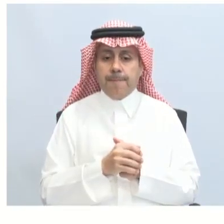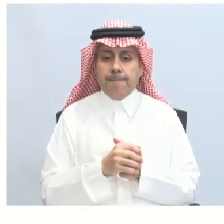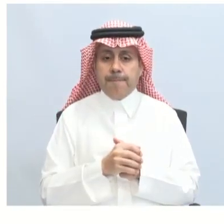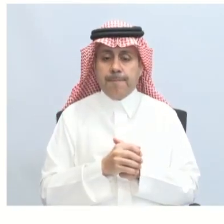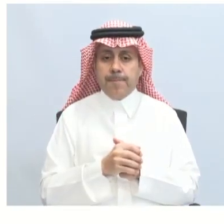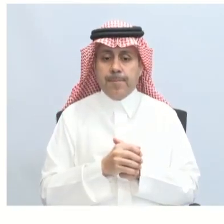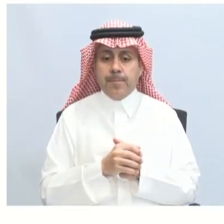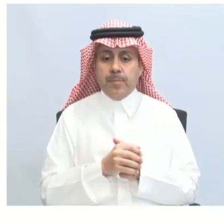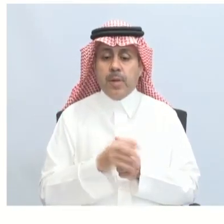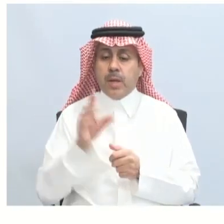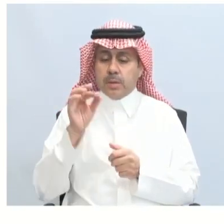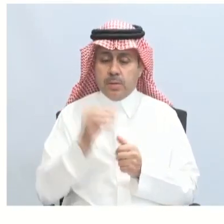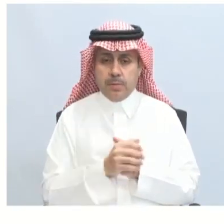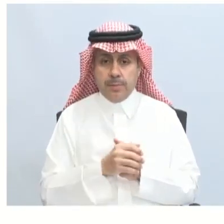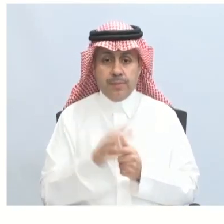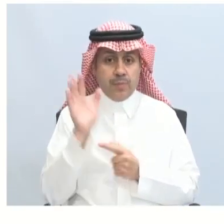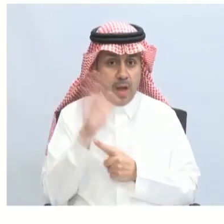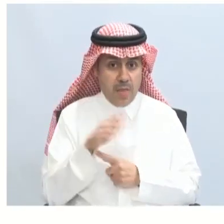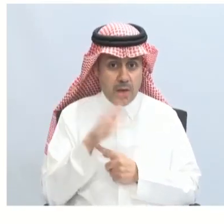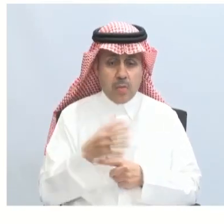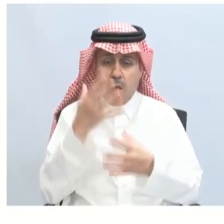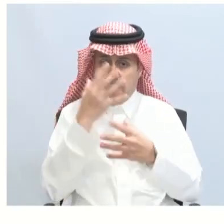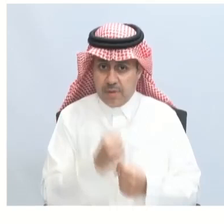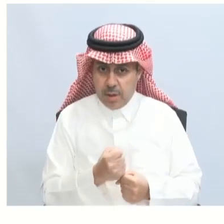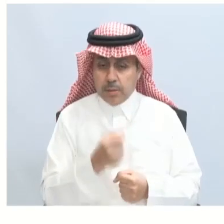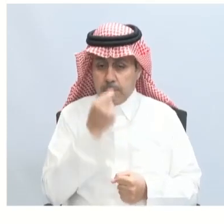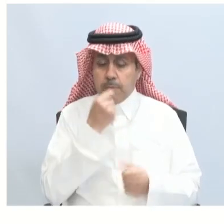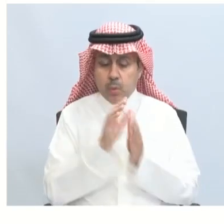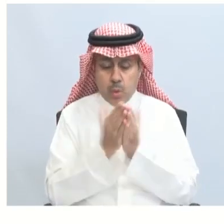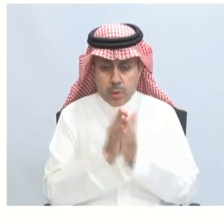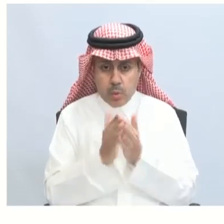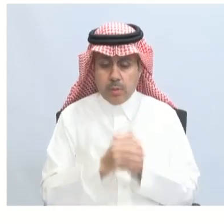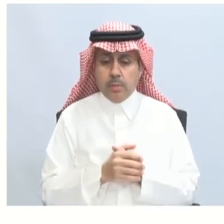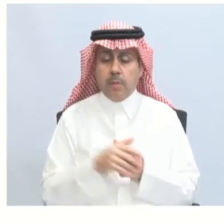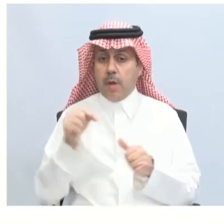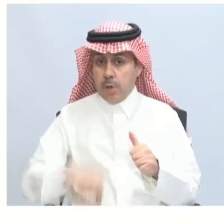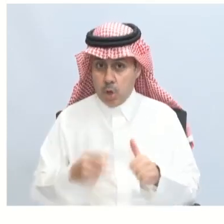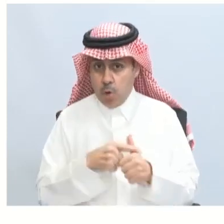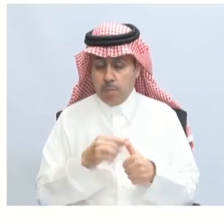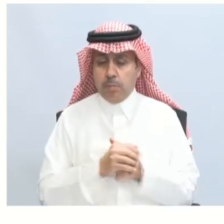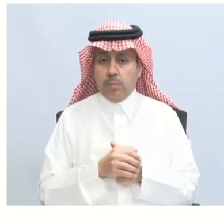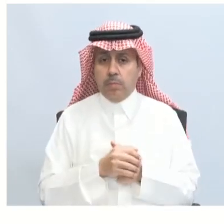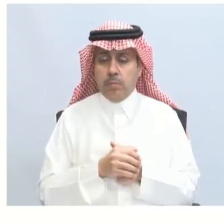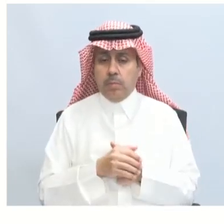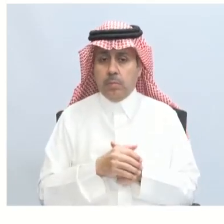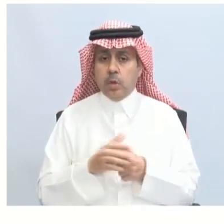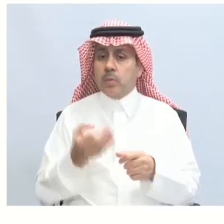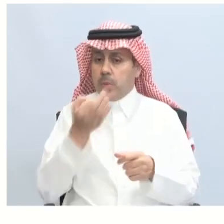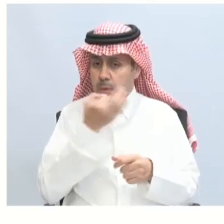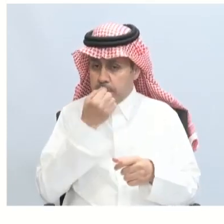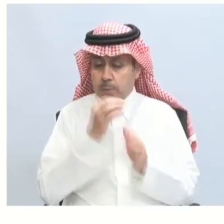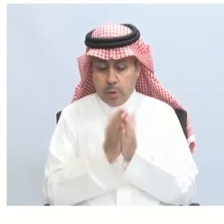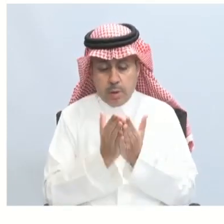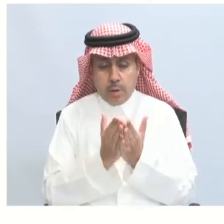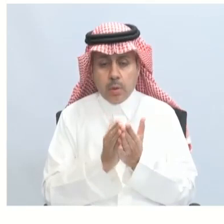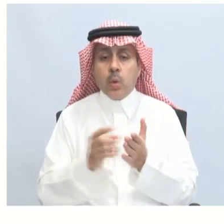ايضا احسنتم من الاثار احافظ على تلاوه القران فمن اليوم ان كنت مقصرا فافتح صفحه